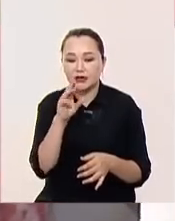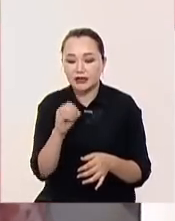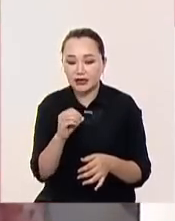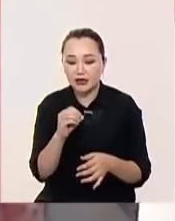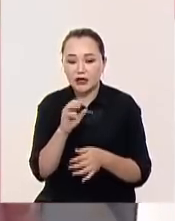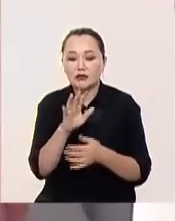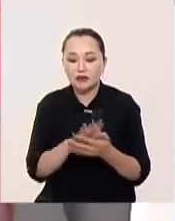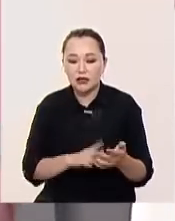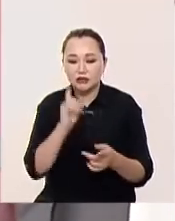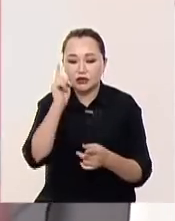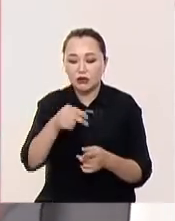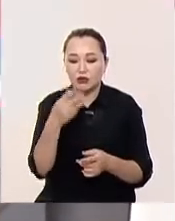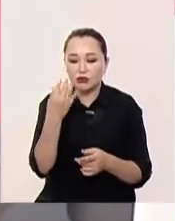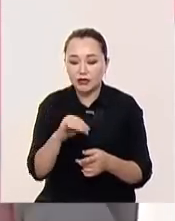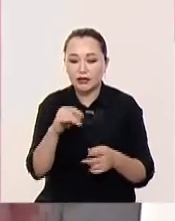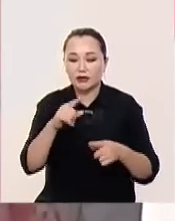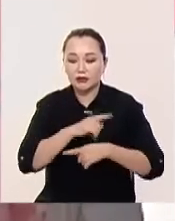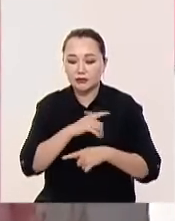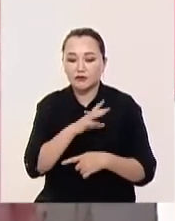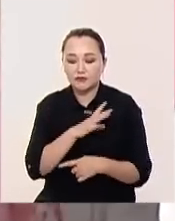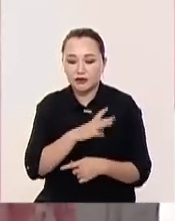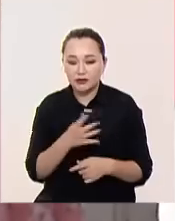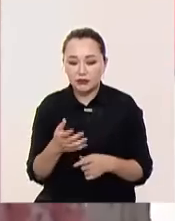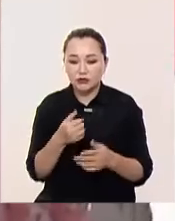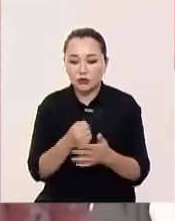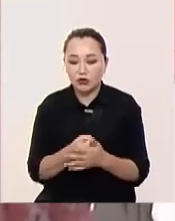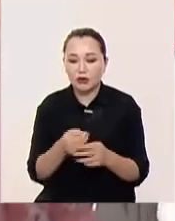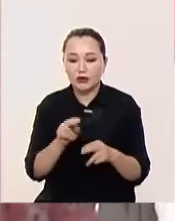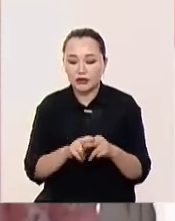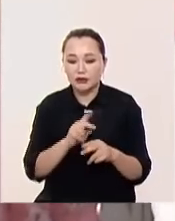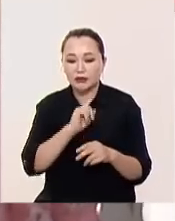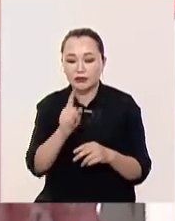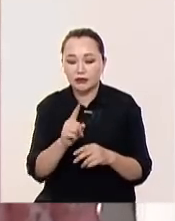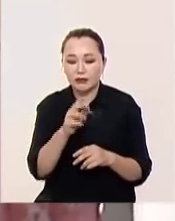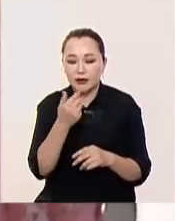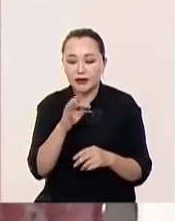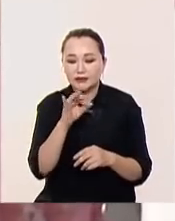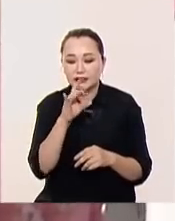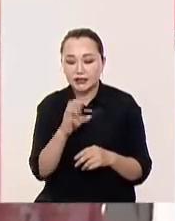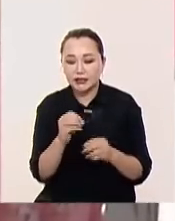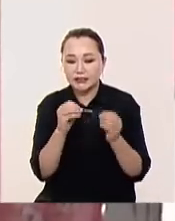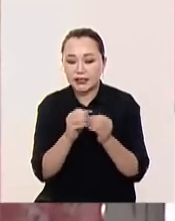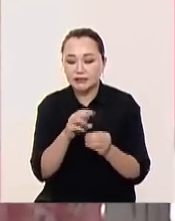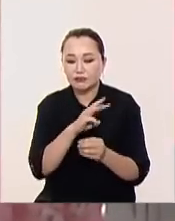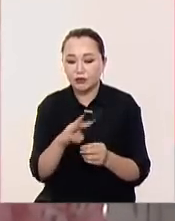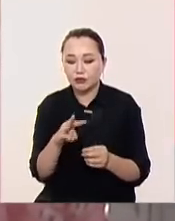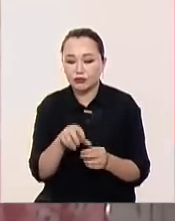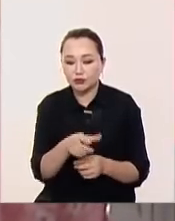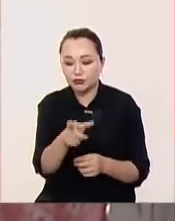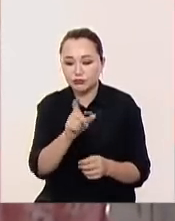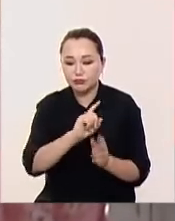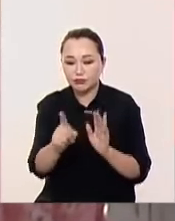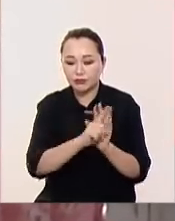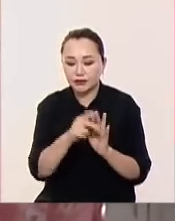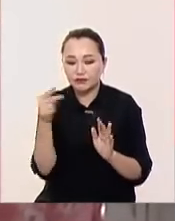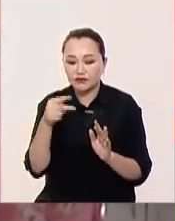kalanın ajana, oğay men, nemen jetip olamız, arğadaşı. Soğa de, baru, na, Basirke, 10 minuttık jerge, baru kelimiz